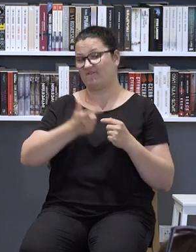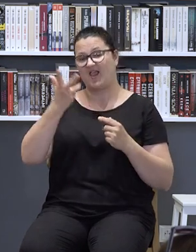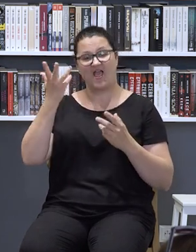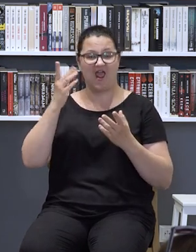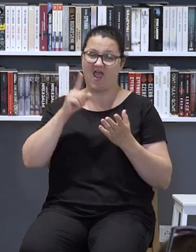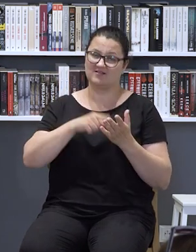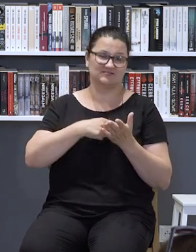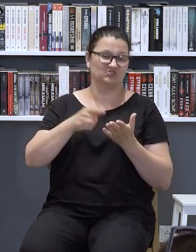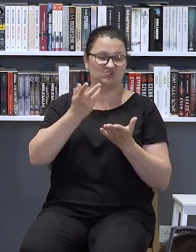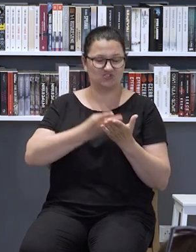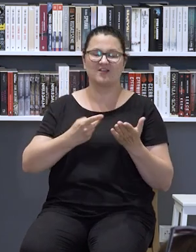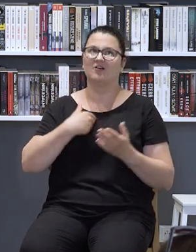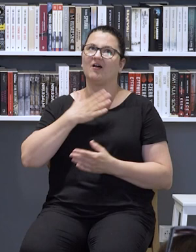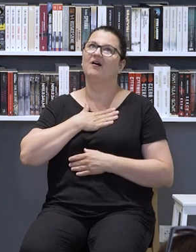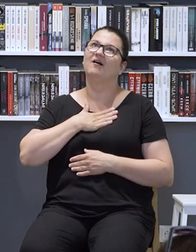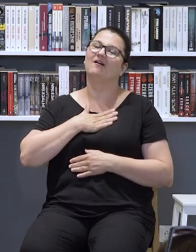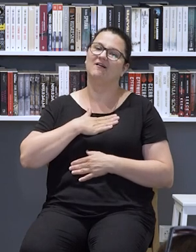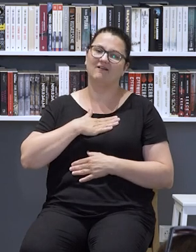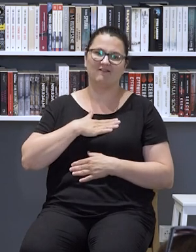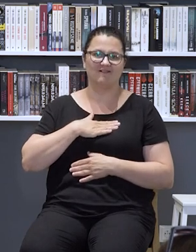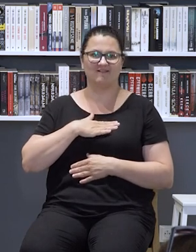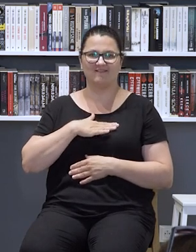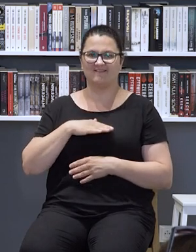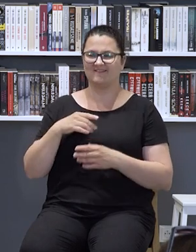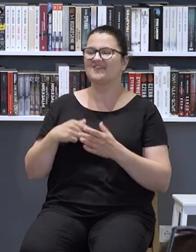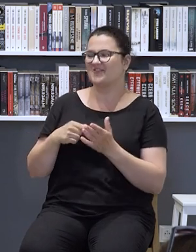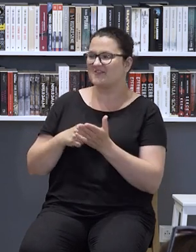na moje skołatane serce. Ale już nie tego dotyczyło pytanie.